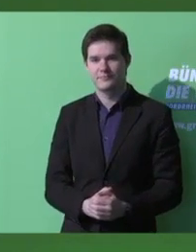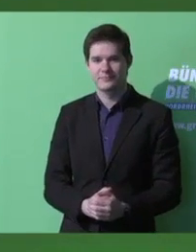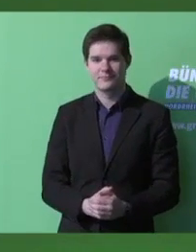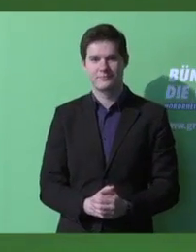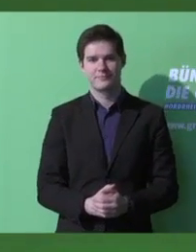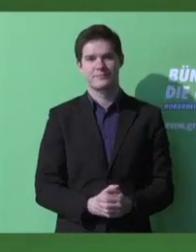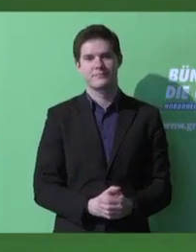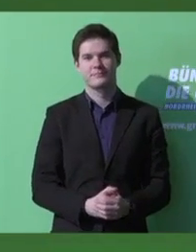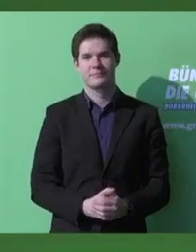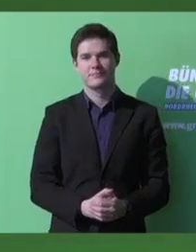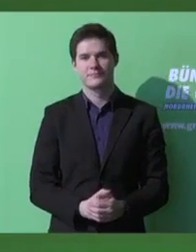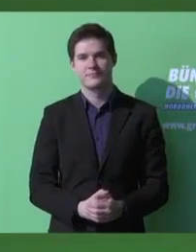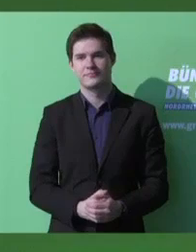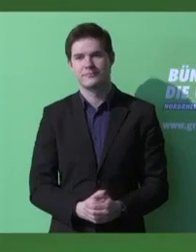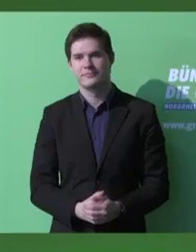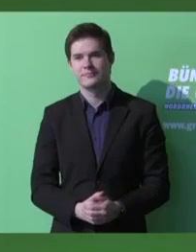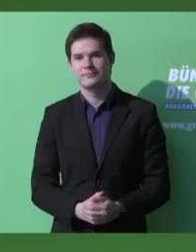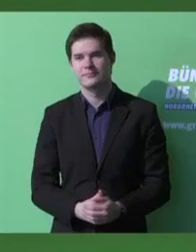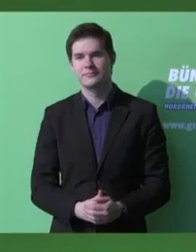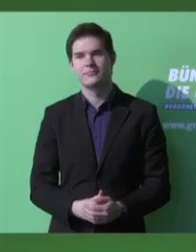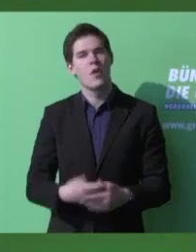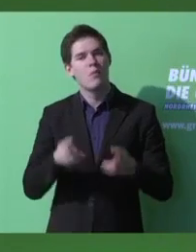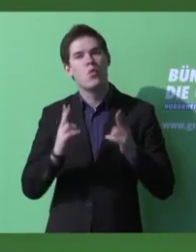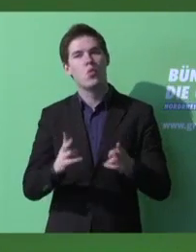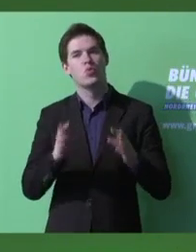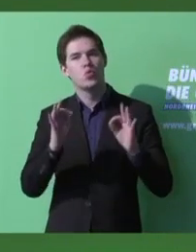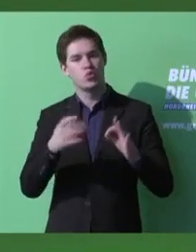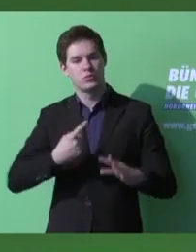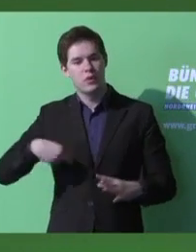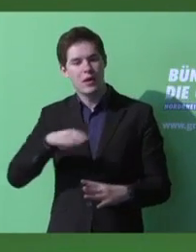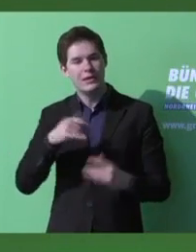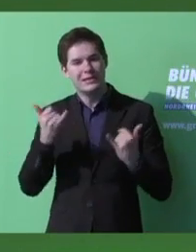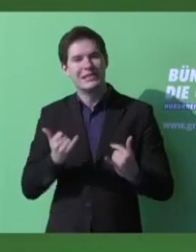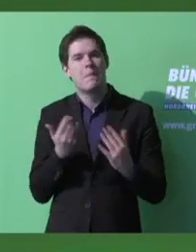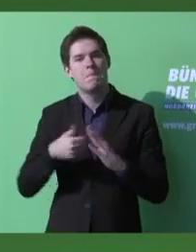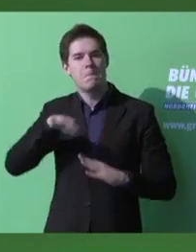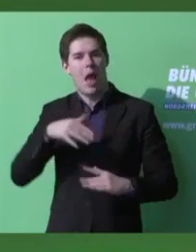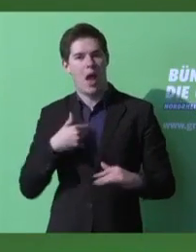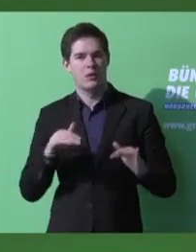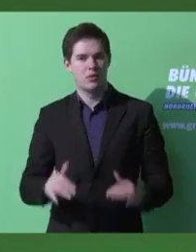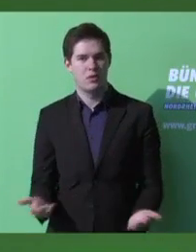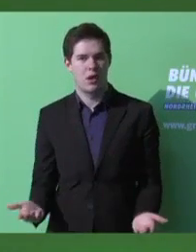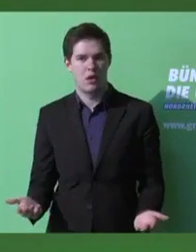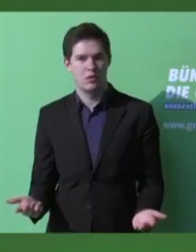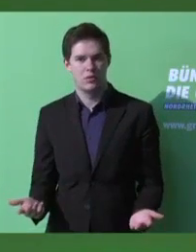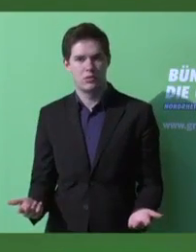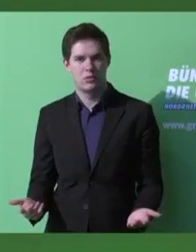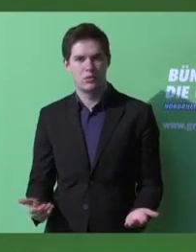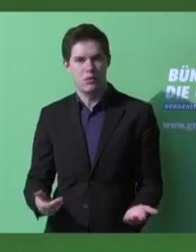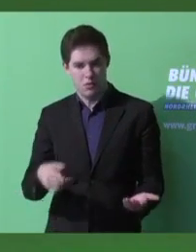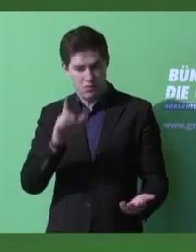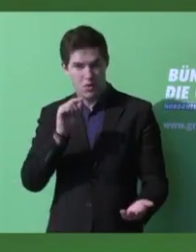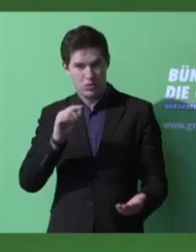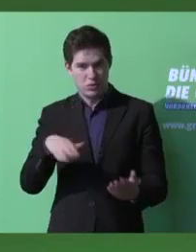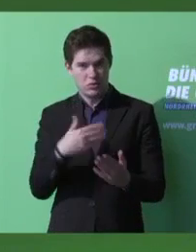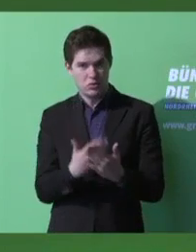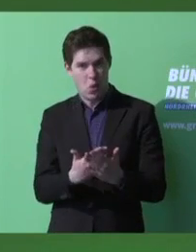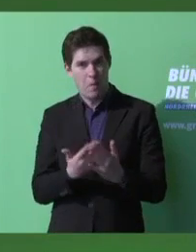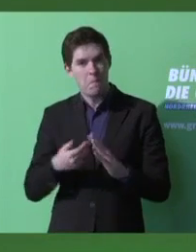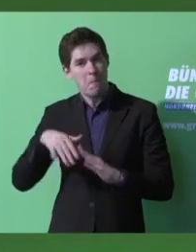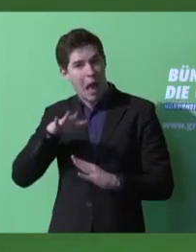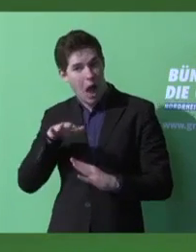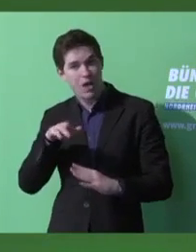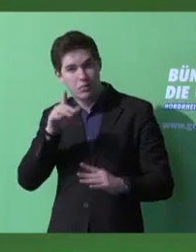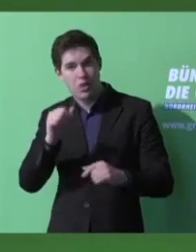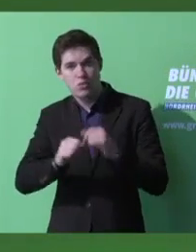Ja, aber es ist auch gut, dass wir jetzt eine Mehrheit haben. Eine Mehrheit zum Beispiel für ein Inklusionsgesetz in